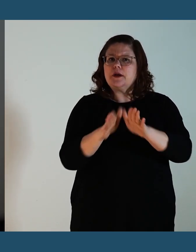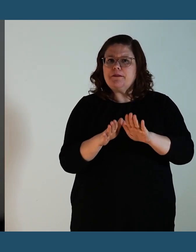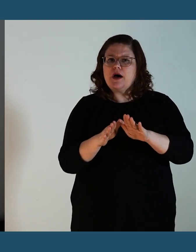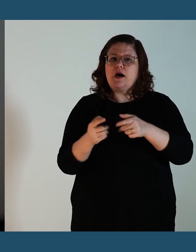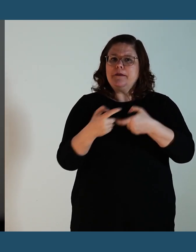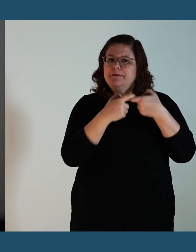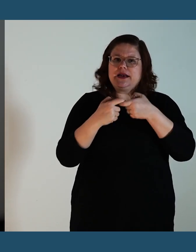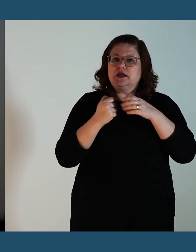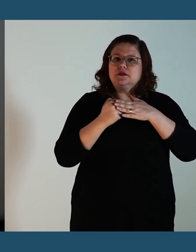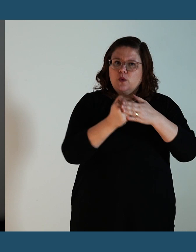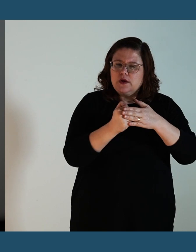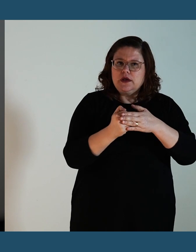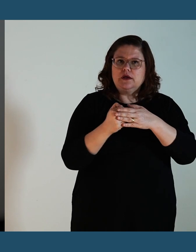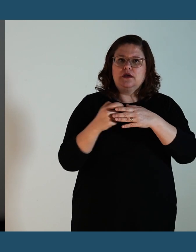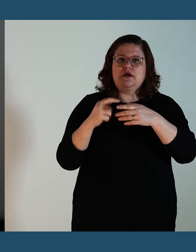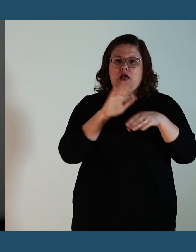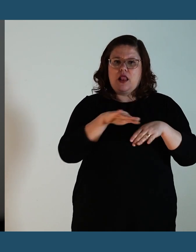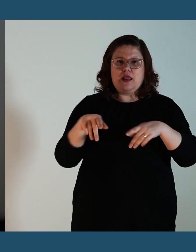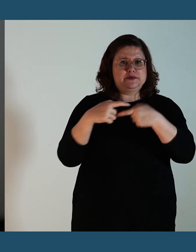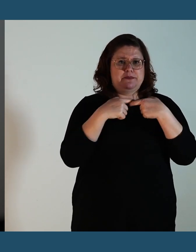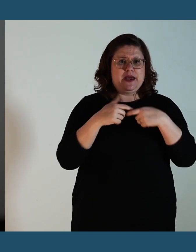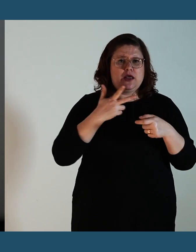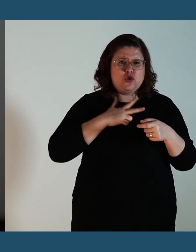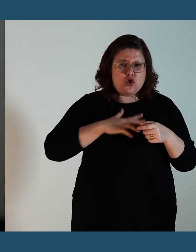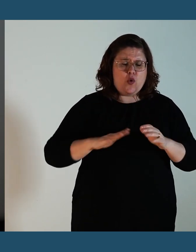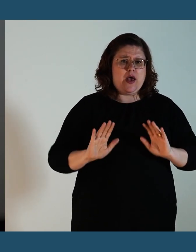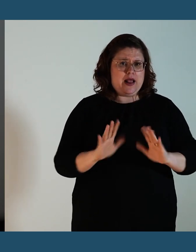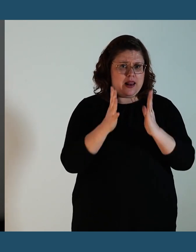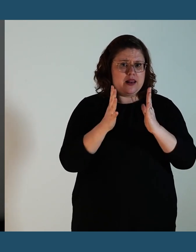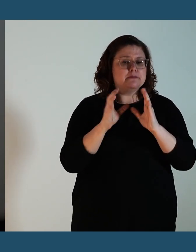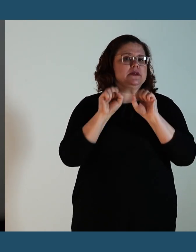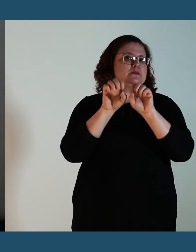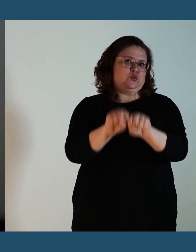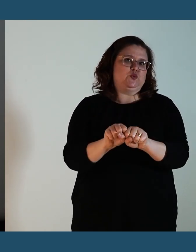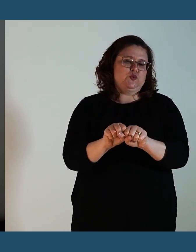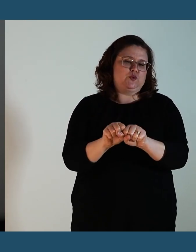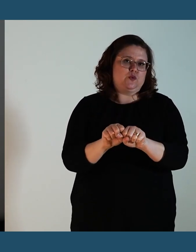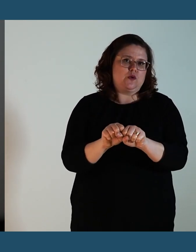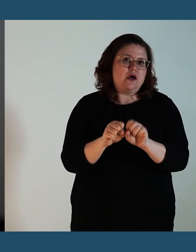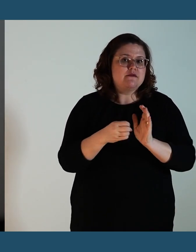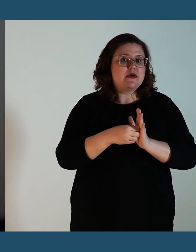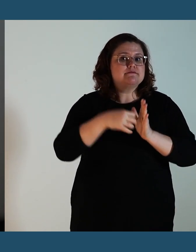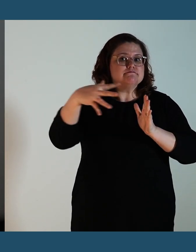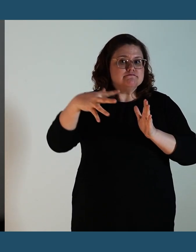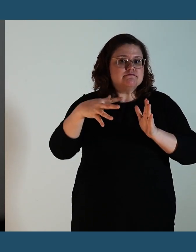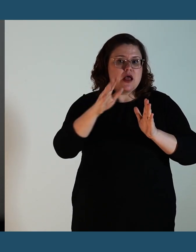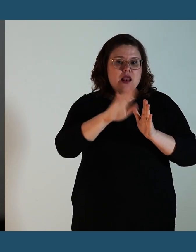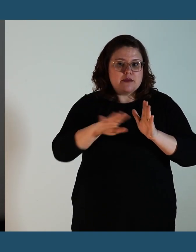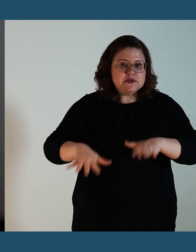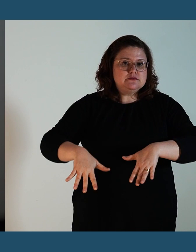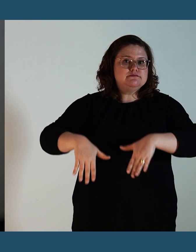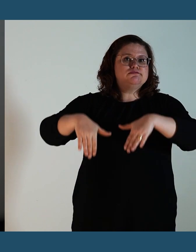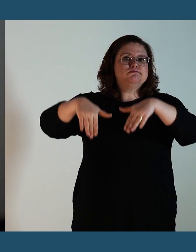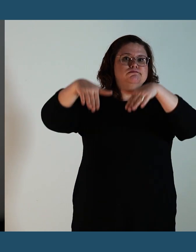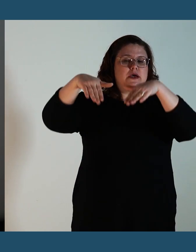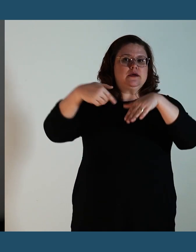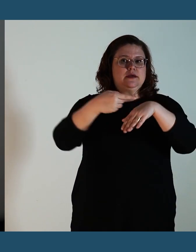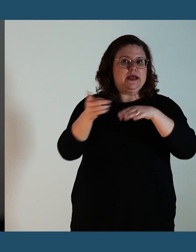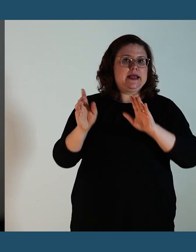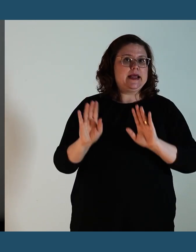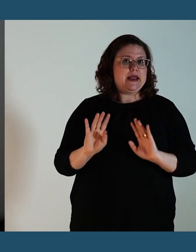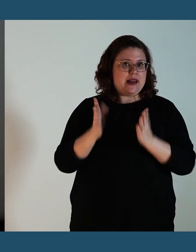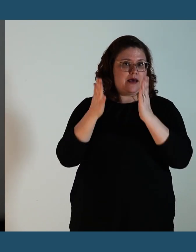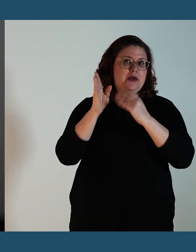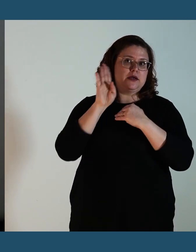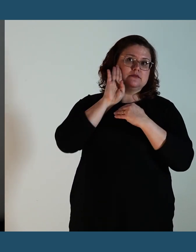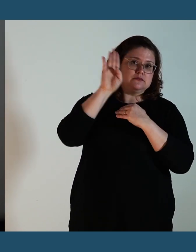lapsiperheitä. Ja että lapsiperheköyhyys on asia, johon on todella tärkeää puuttua, koska se vaikuttaa sitten myöhemmin elämässä niiden ihmisten niin